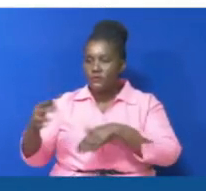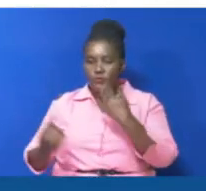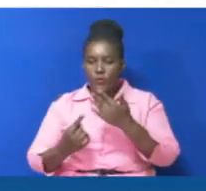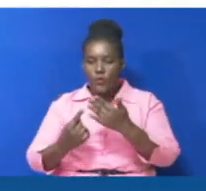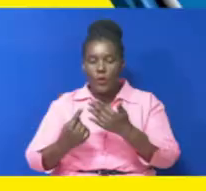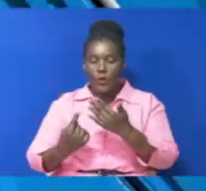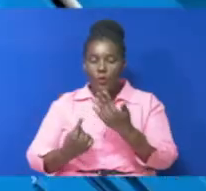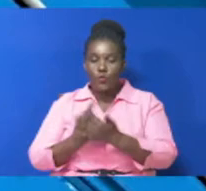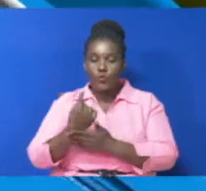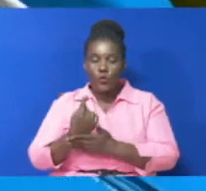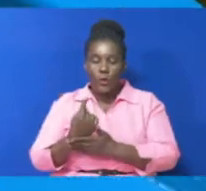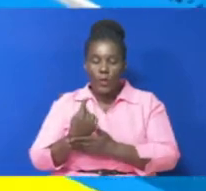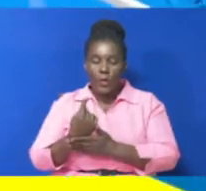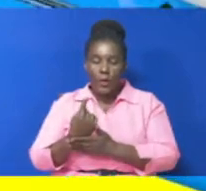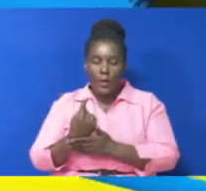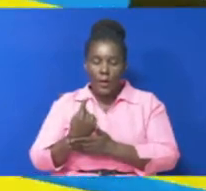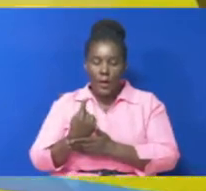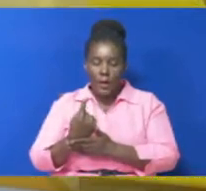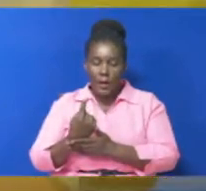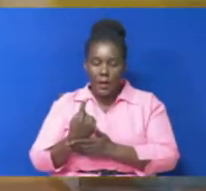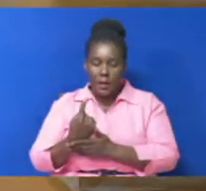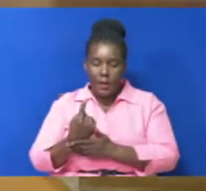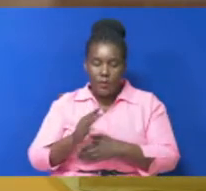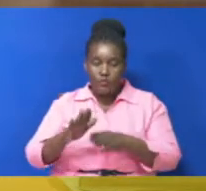mpaka 15.